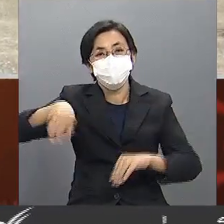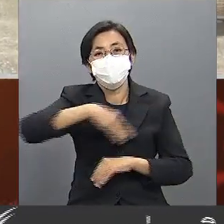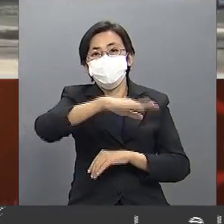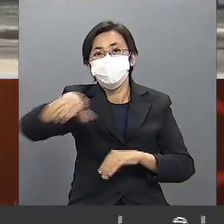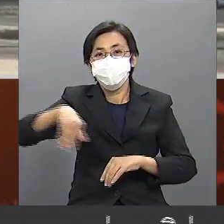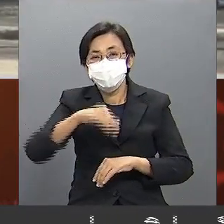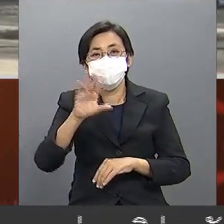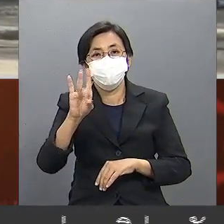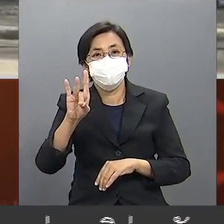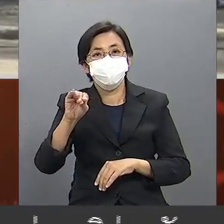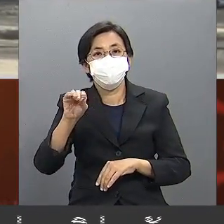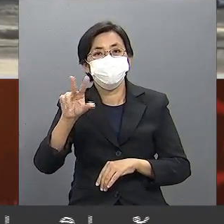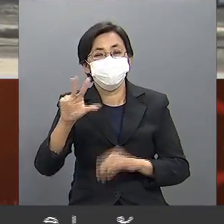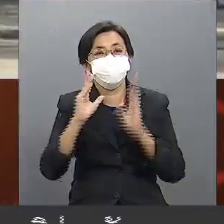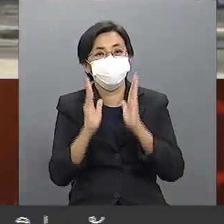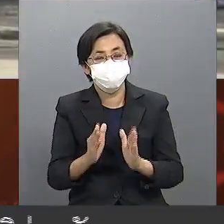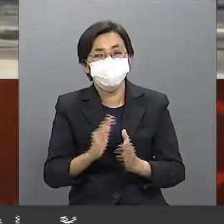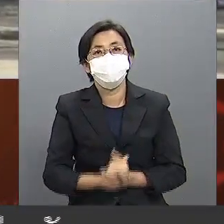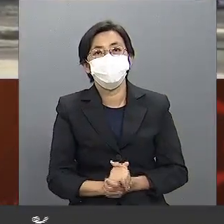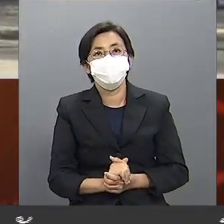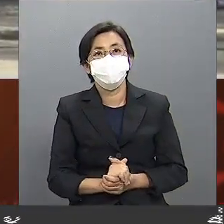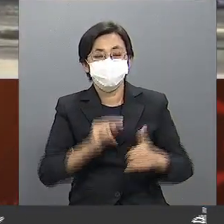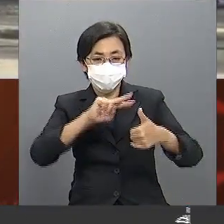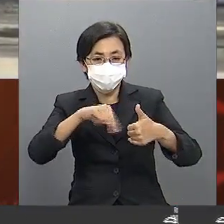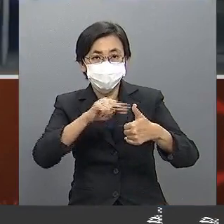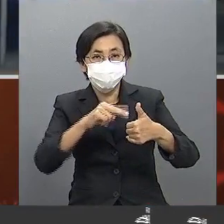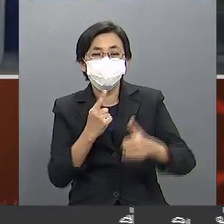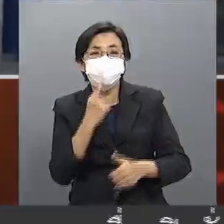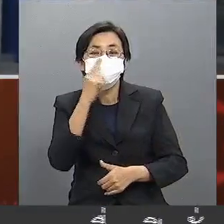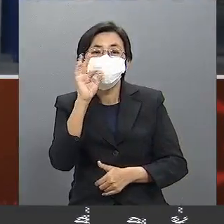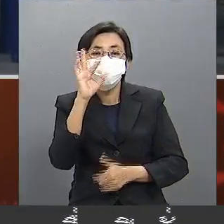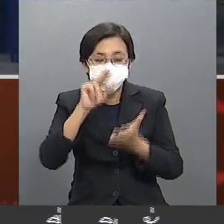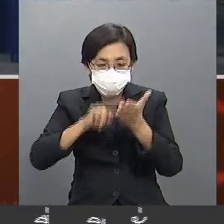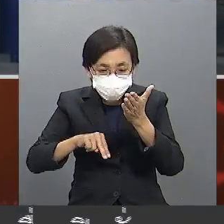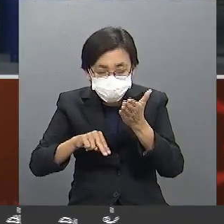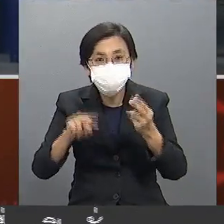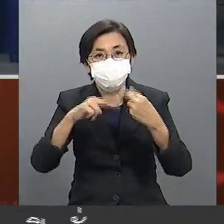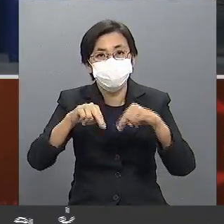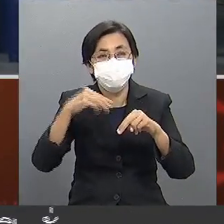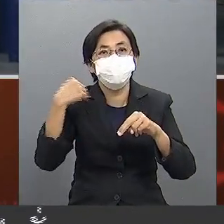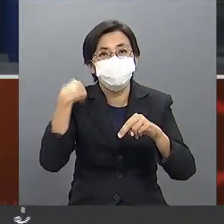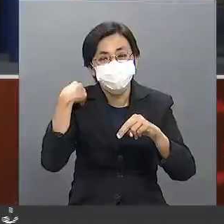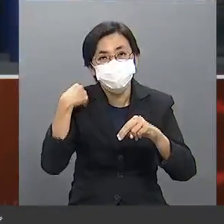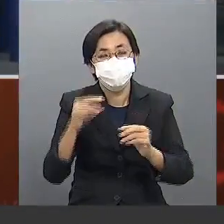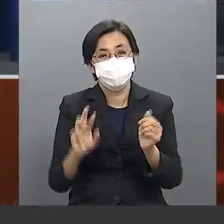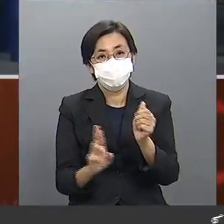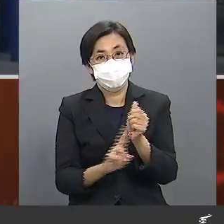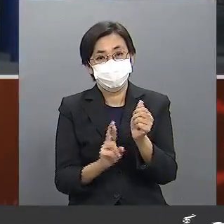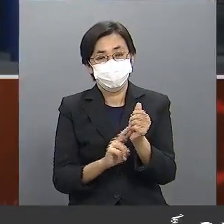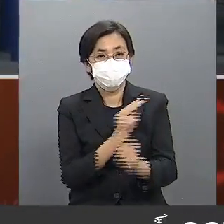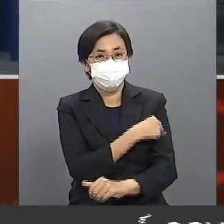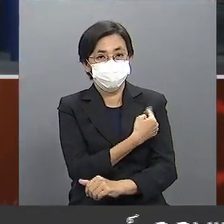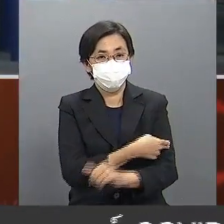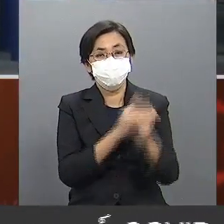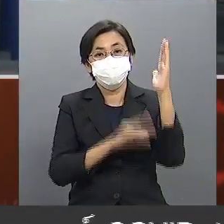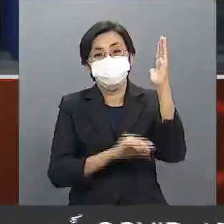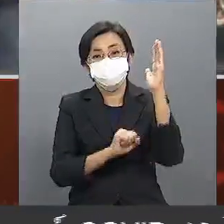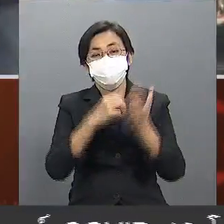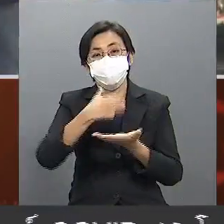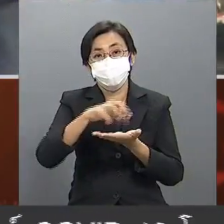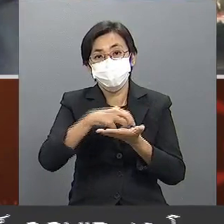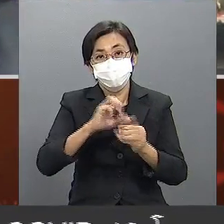นี้ เช่นเดียวกับโรงพยาบาลสนามค่ายมหาจักรีสิรินธรอำเภอนันทวีค่ะกลุ่มผู้ติดเชื้อโควิด -19 จากคลัสเต